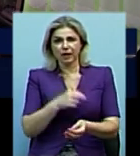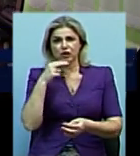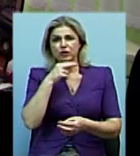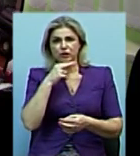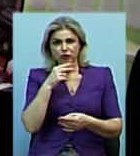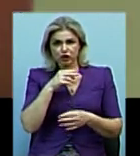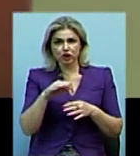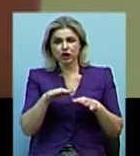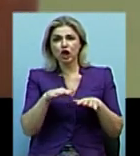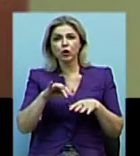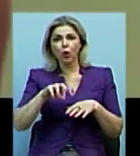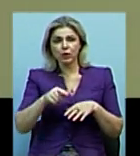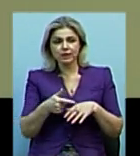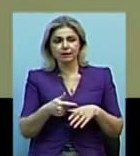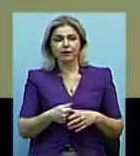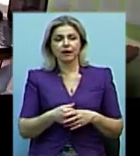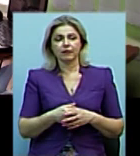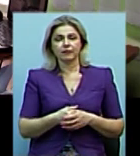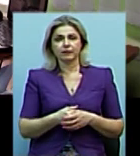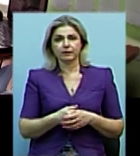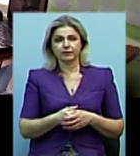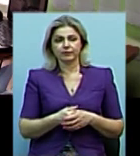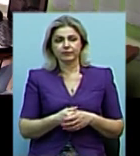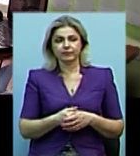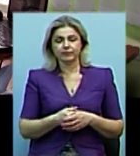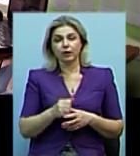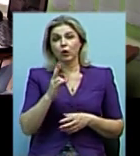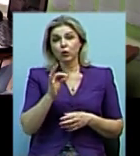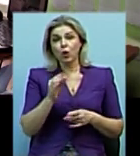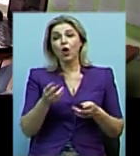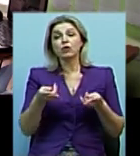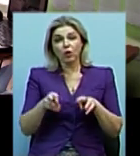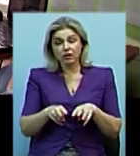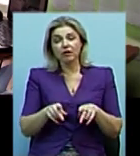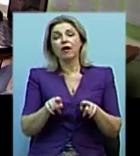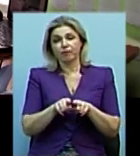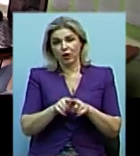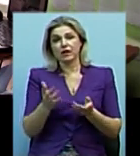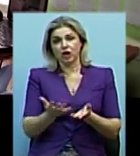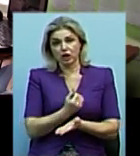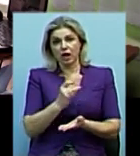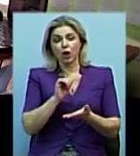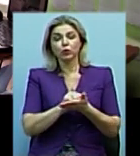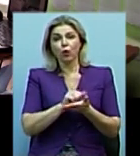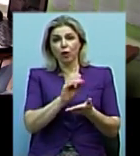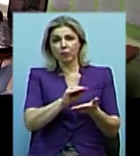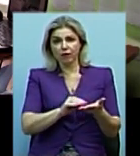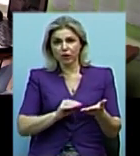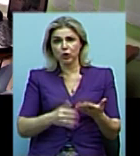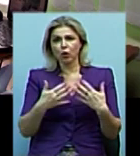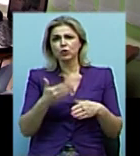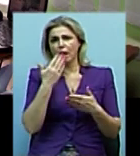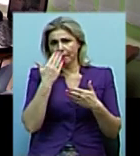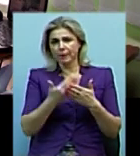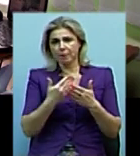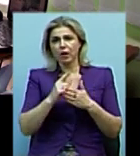Звичайно, частково встигли злити рідину наркотичні речовини, але частину ми знайшли. Ми документуємо вже близько року дану злочинну